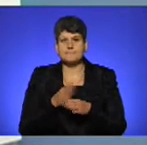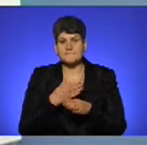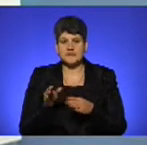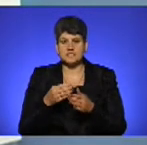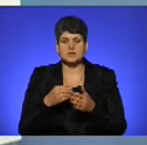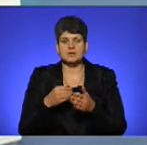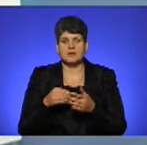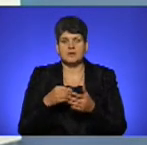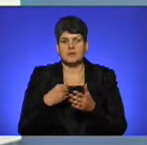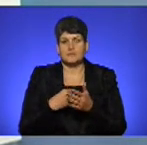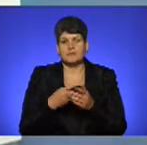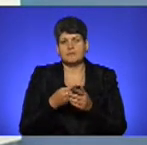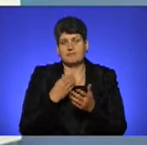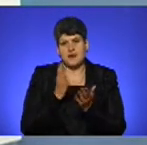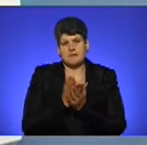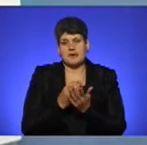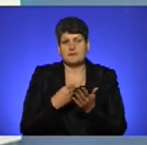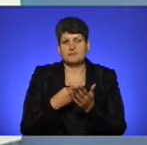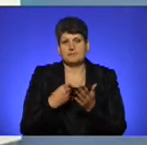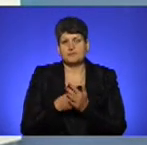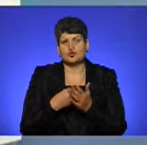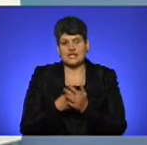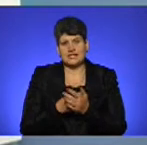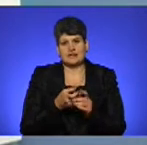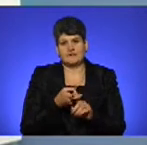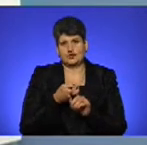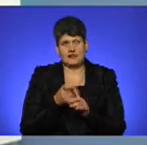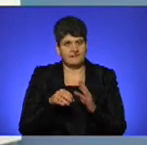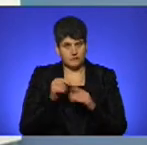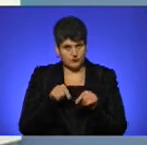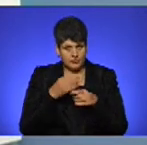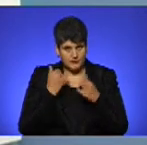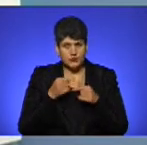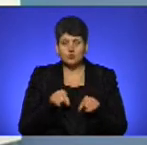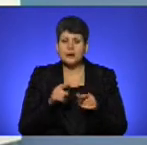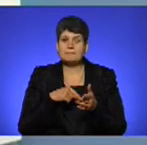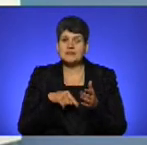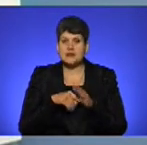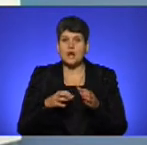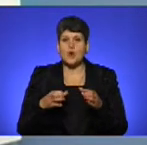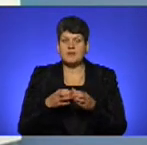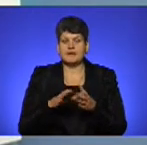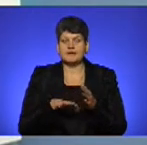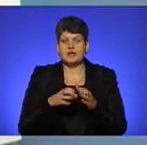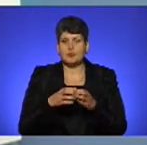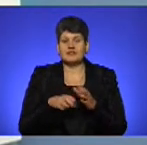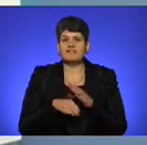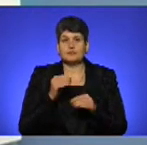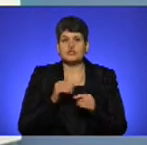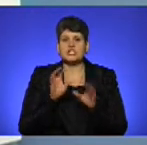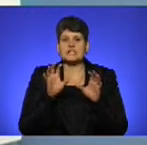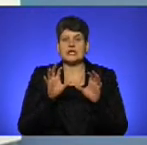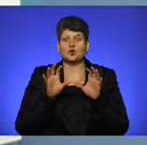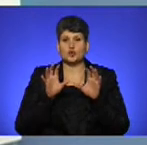з державним бюджетом, але виборів тут немає так. І не буде. Правильно я розумію? Так, тому що це міська об'єднана територіальна громада, де виборче